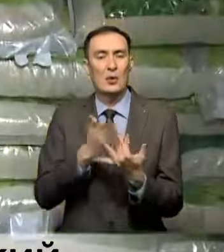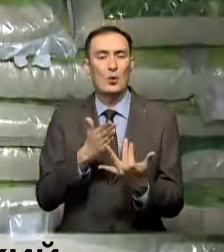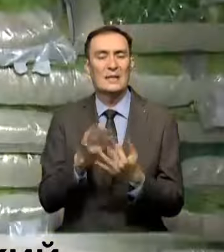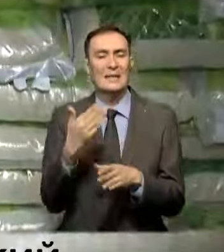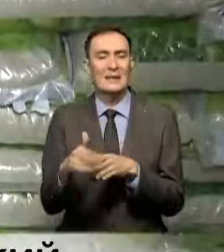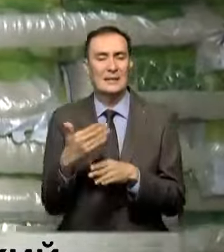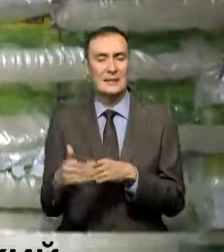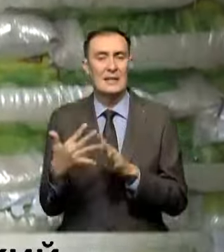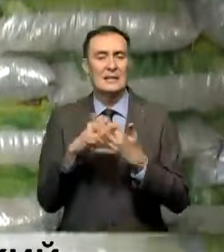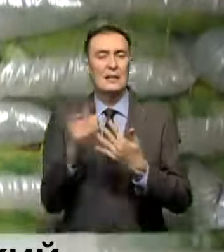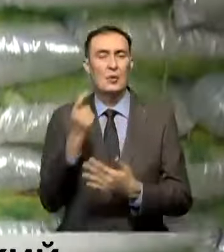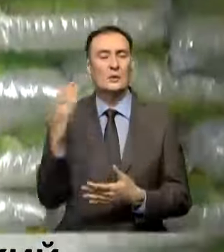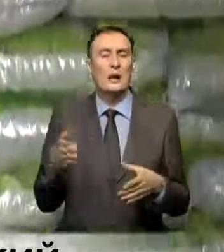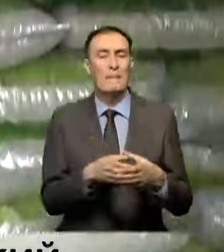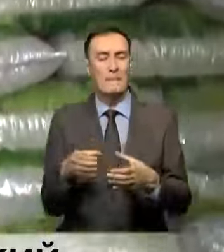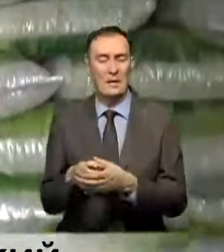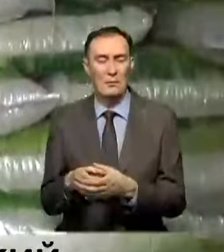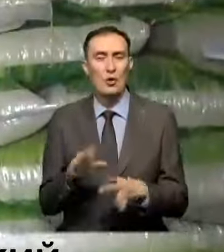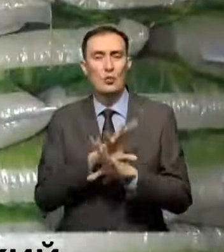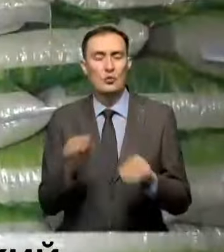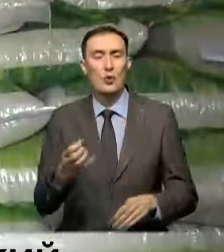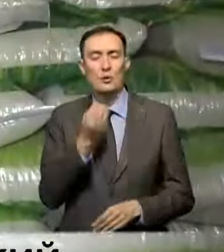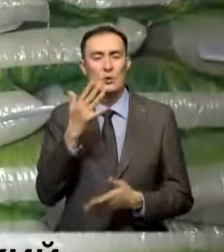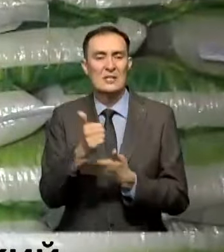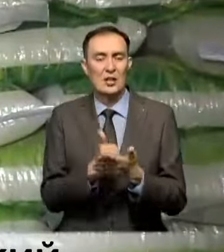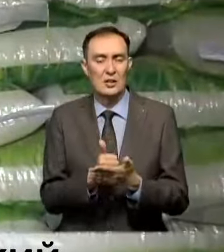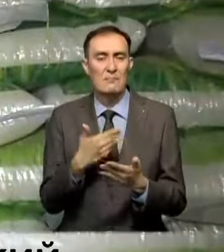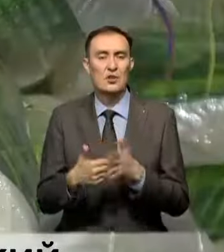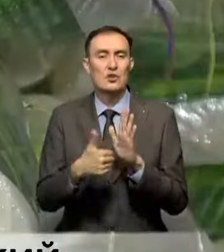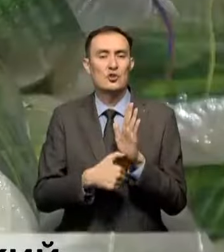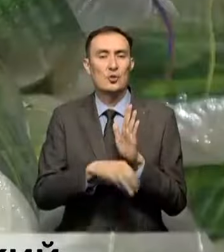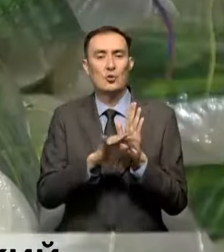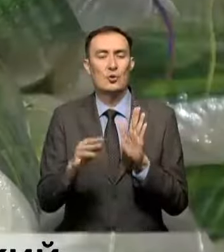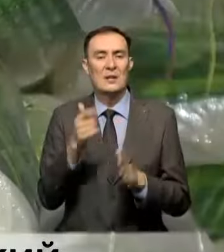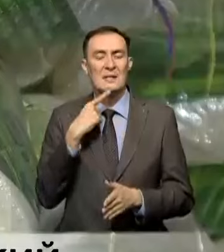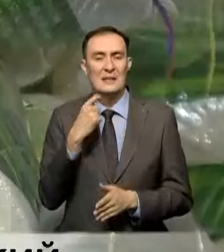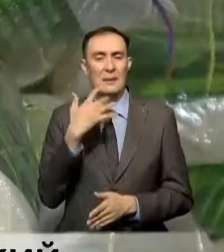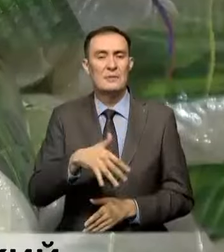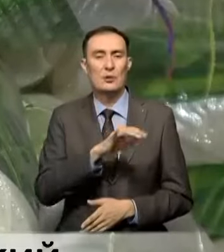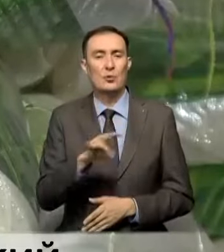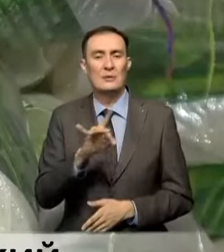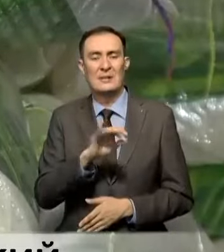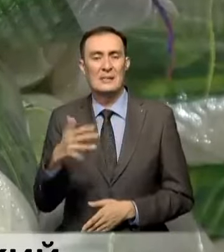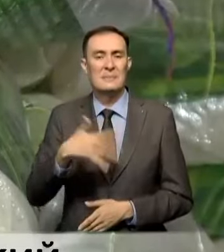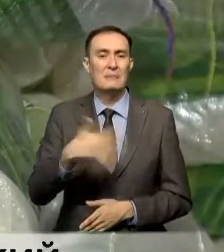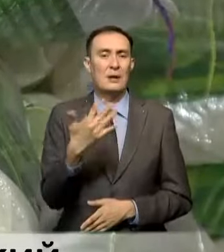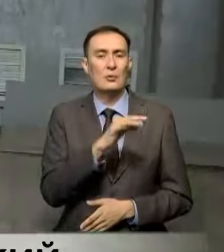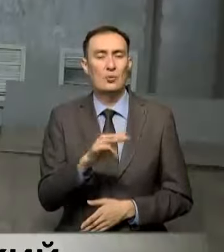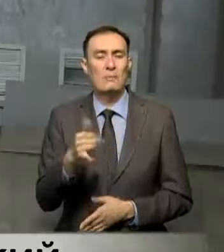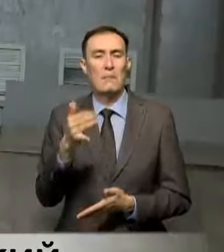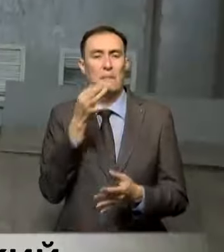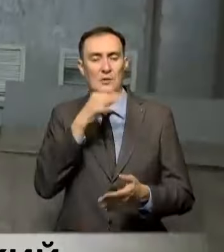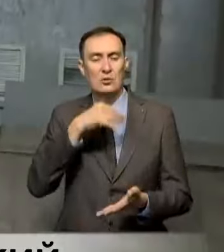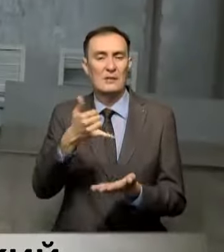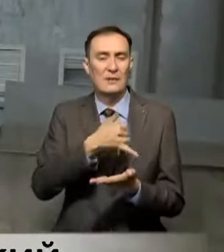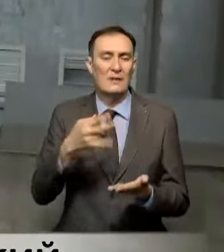кредиты местным сельхозтоваропроизводителям. Уже удалось заложить почти 600 тонн сахара, 50 тонн риса, 55 тонн подсолнечного